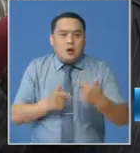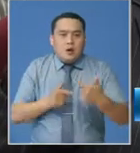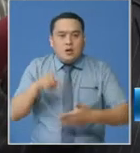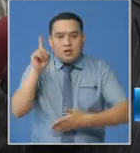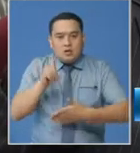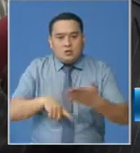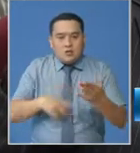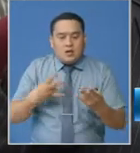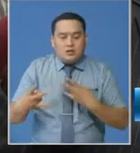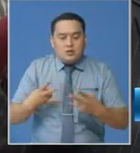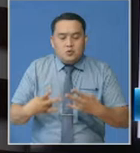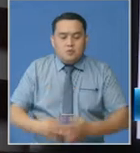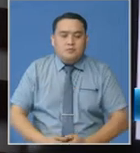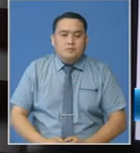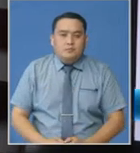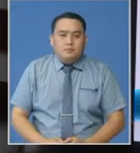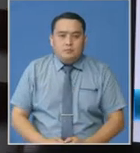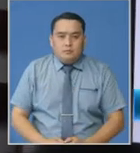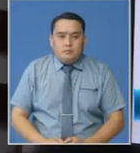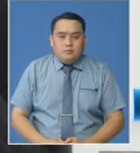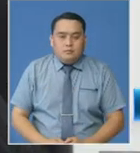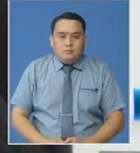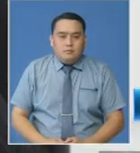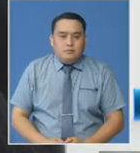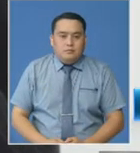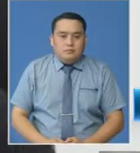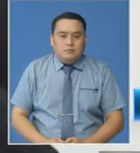противодействию религиозному экстремизму.